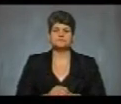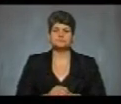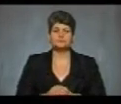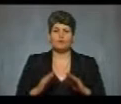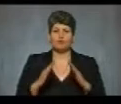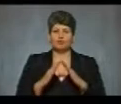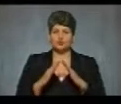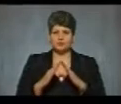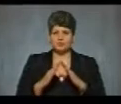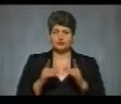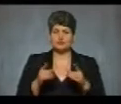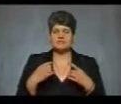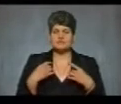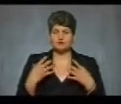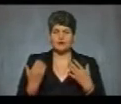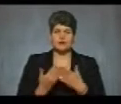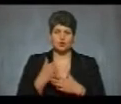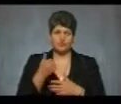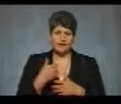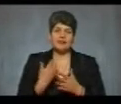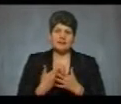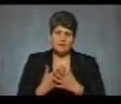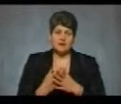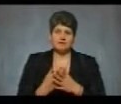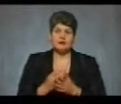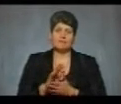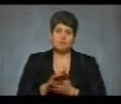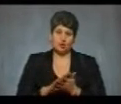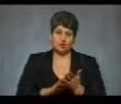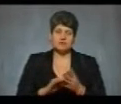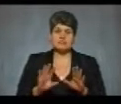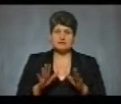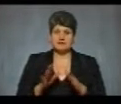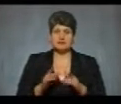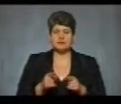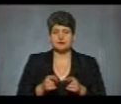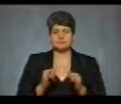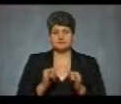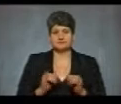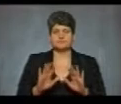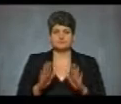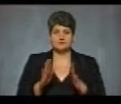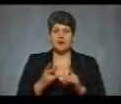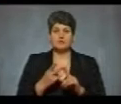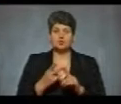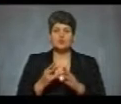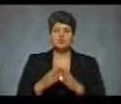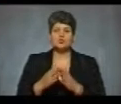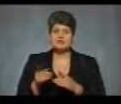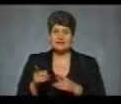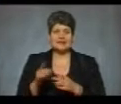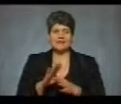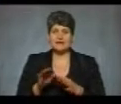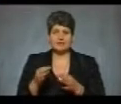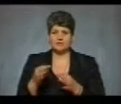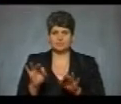Будинку вони святкували Новий рік і, напевно, теж продовження. І стався така прикра подія. А з другої сусіди